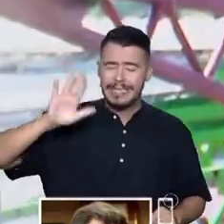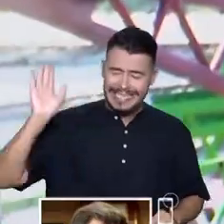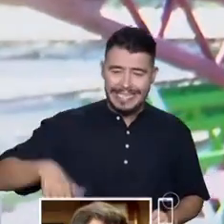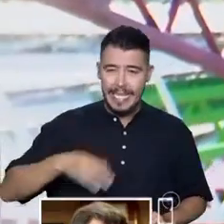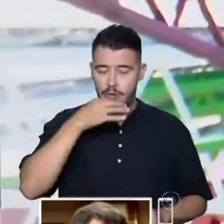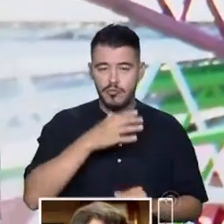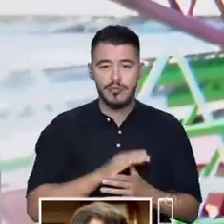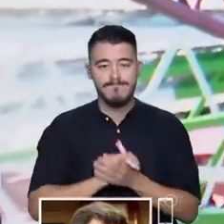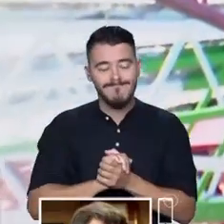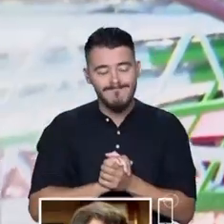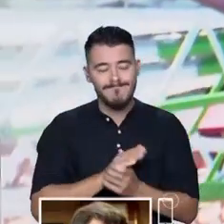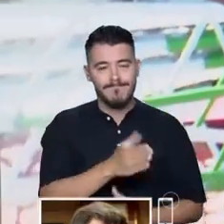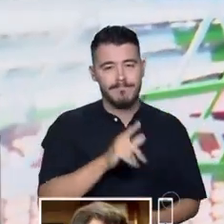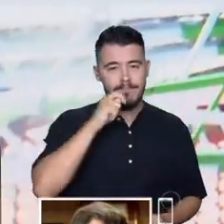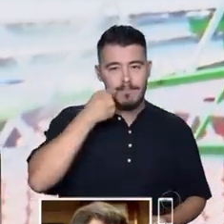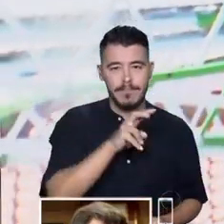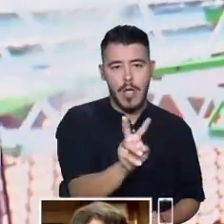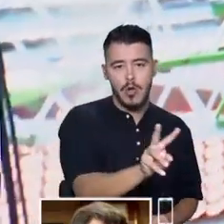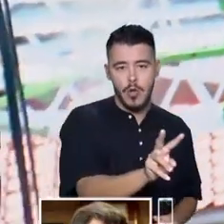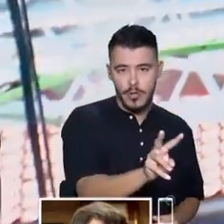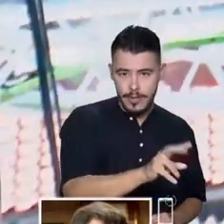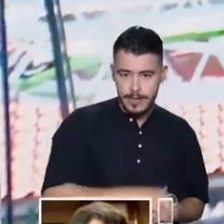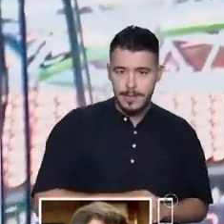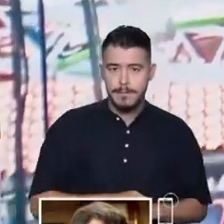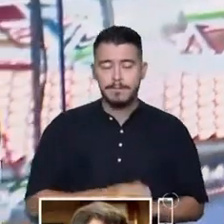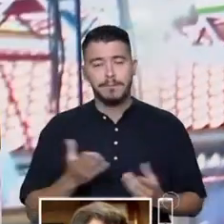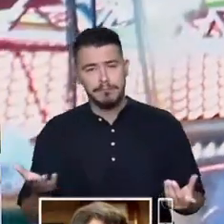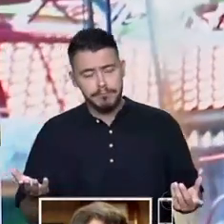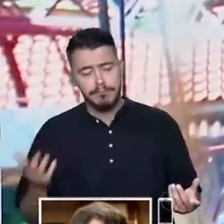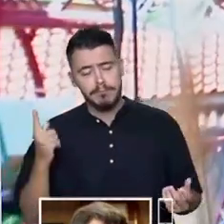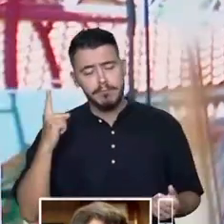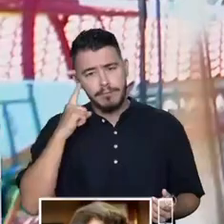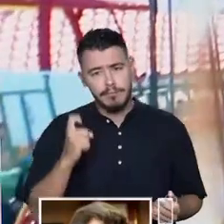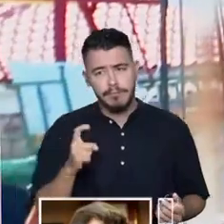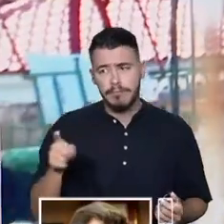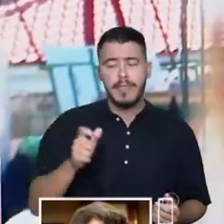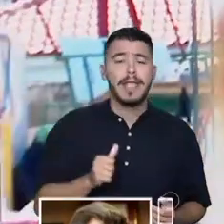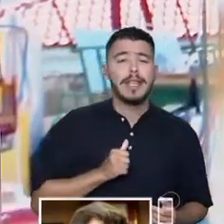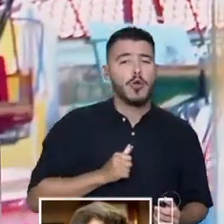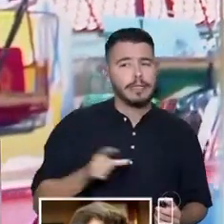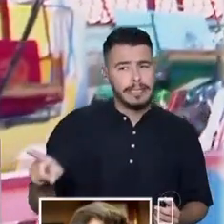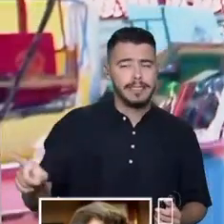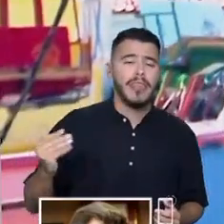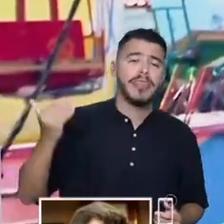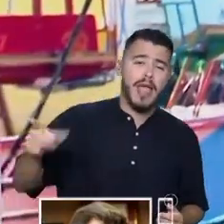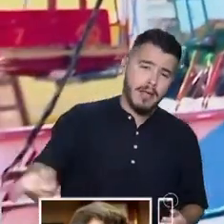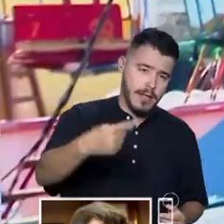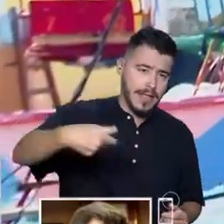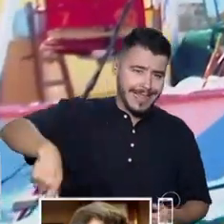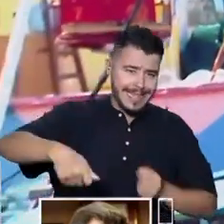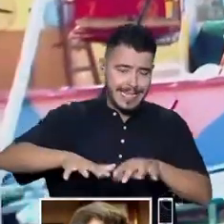ξατύχημα θα καθίσει κατηγορούμενος είτε ο ιδιοκτήτης, είτε ο χειριστής. Αυτός όμως θα αποφασίζει η δικαιοσύνη το χρόνο που πρέπει, όταν είναι